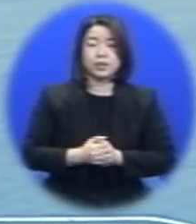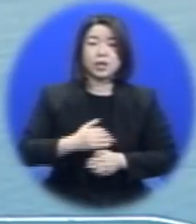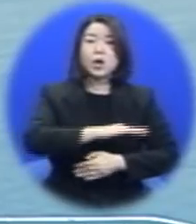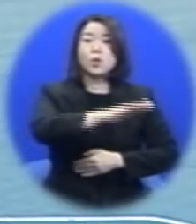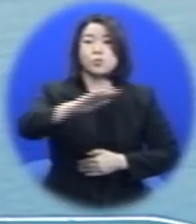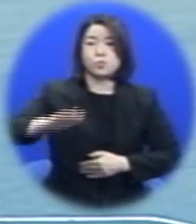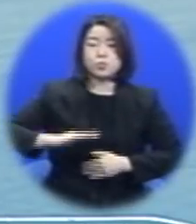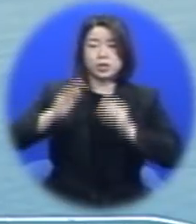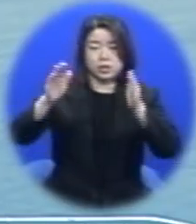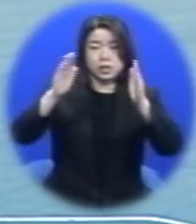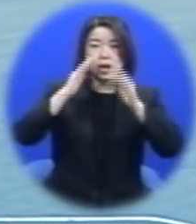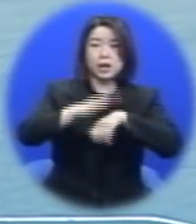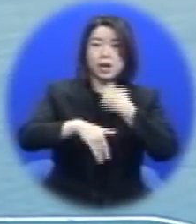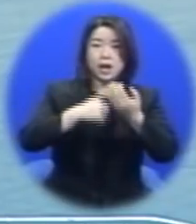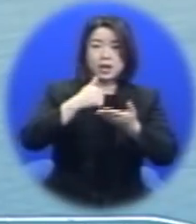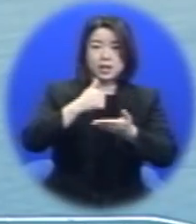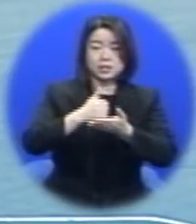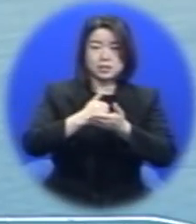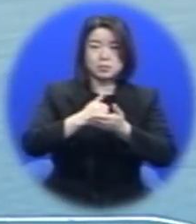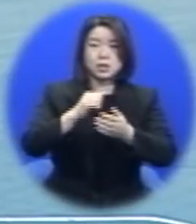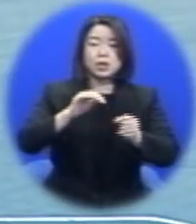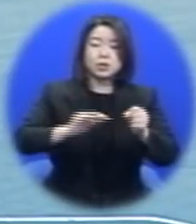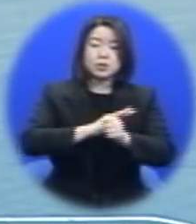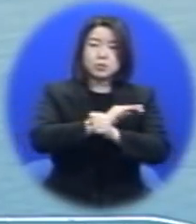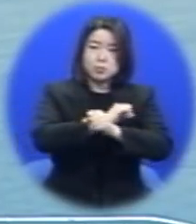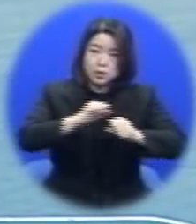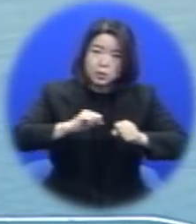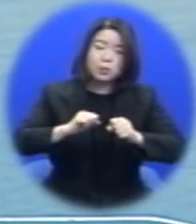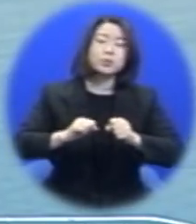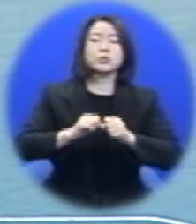우리를 향한 하나님의 용서의 선언입니다.